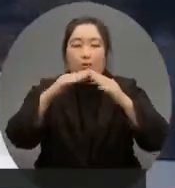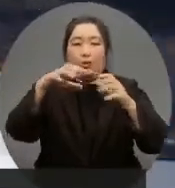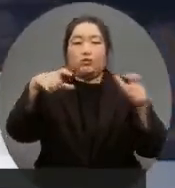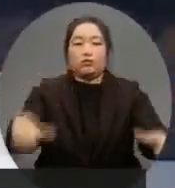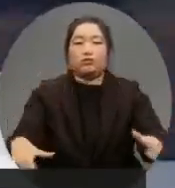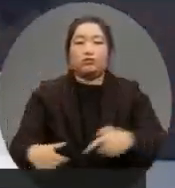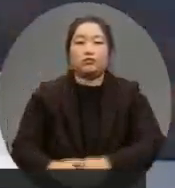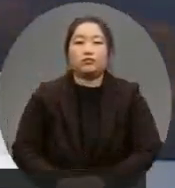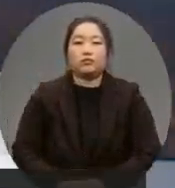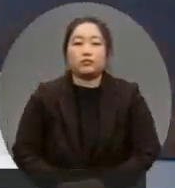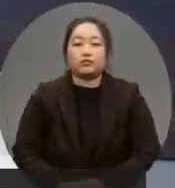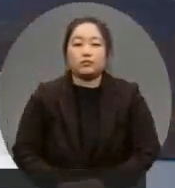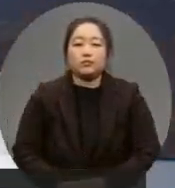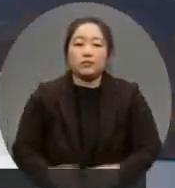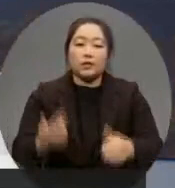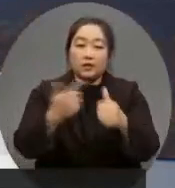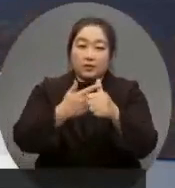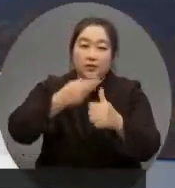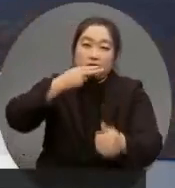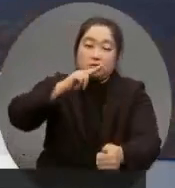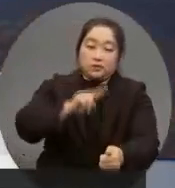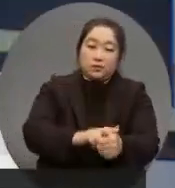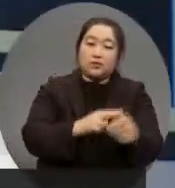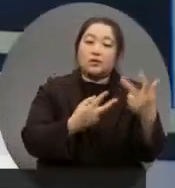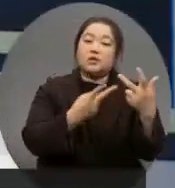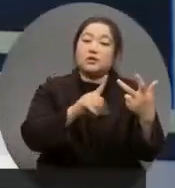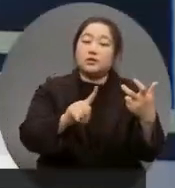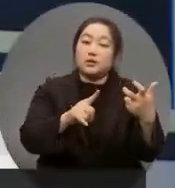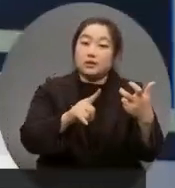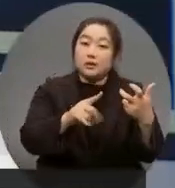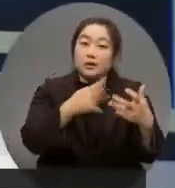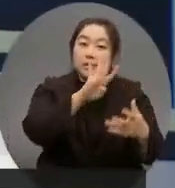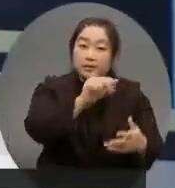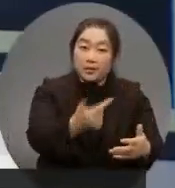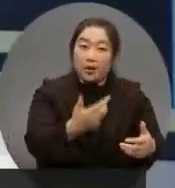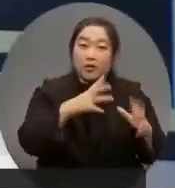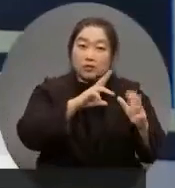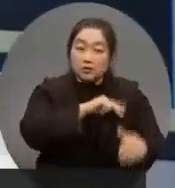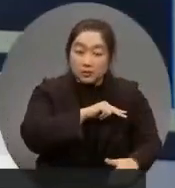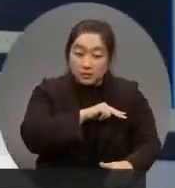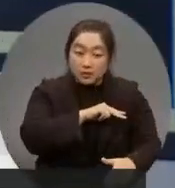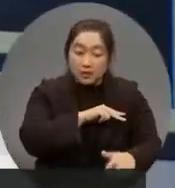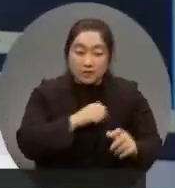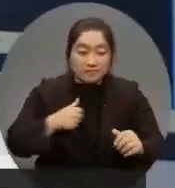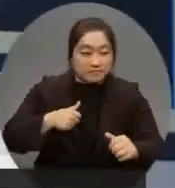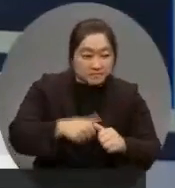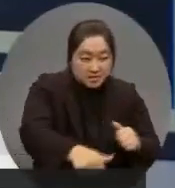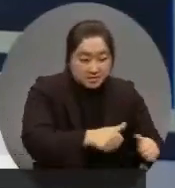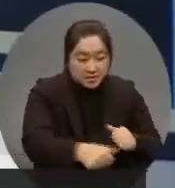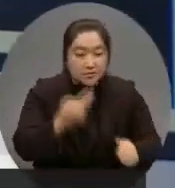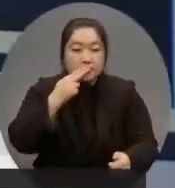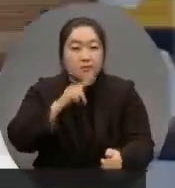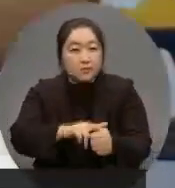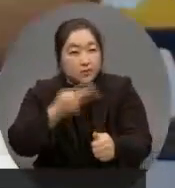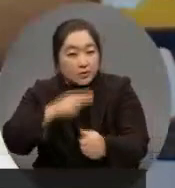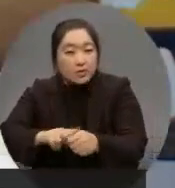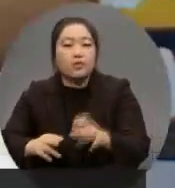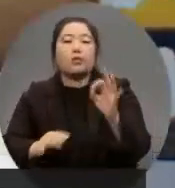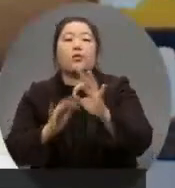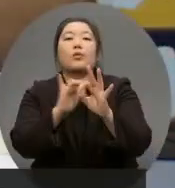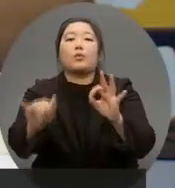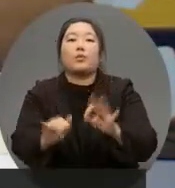청원구입니다. 6선에 도전하는 70대 현역 국회의원을 상대로 현재 거론되는 도전자만 10명에